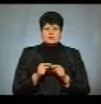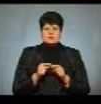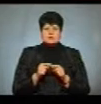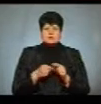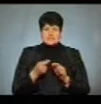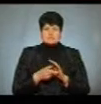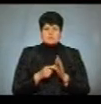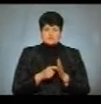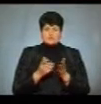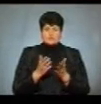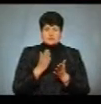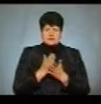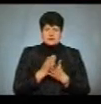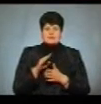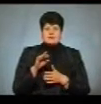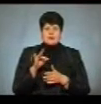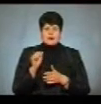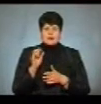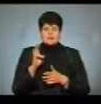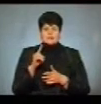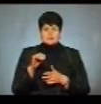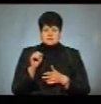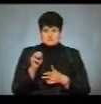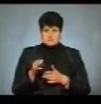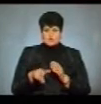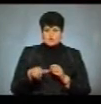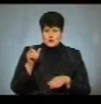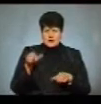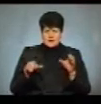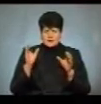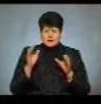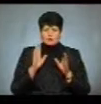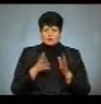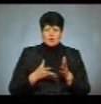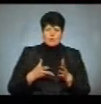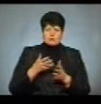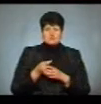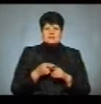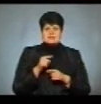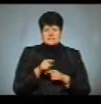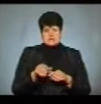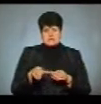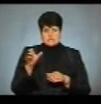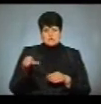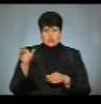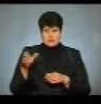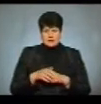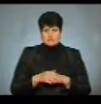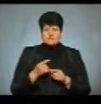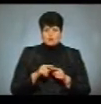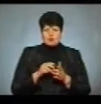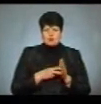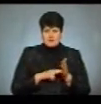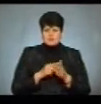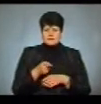через приміщення якого проходять транзитні стояки, тобто до сусіда, з системою опалення буде оплачувати за ці стояки. В цьому плані,